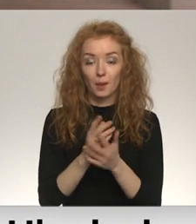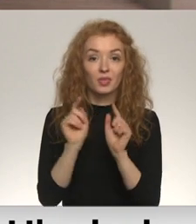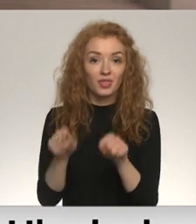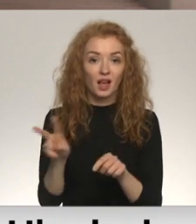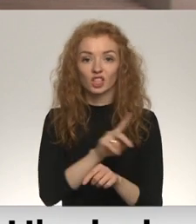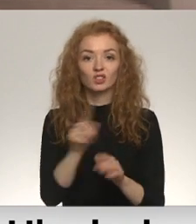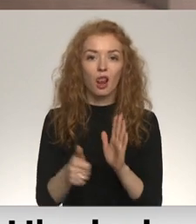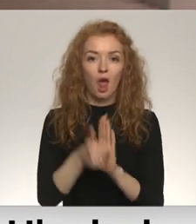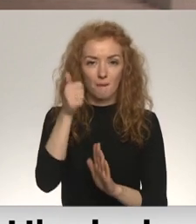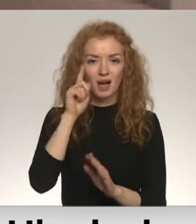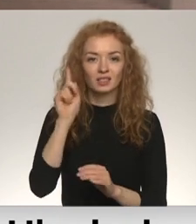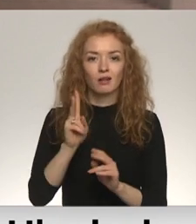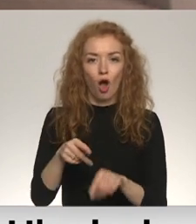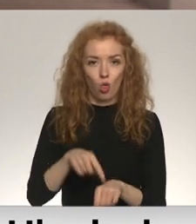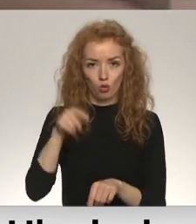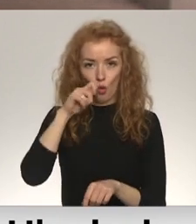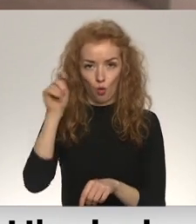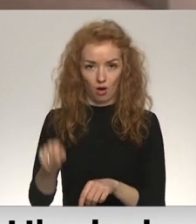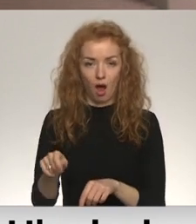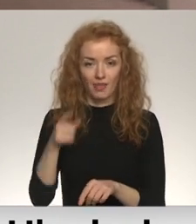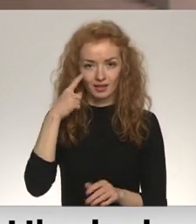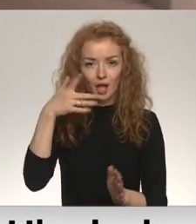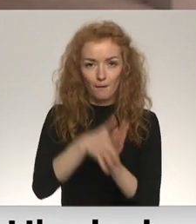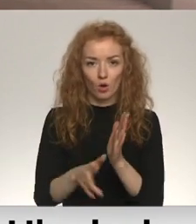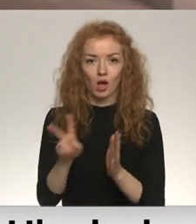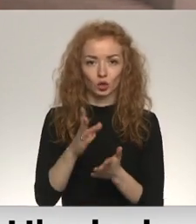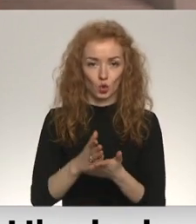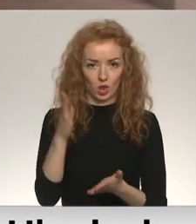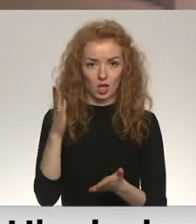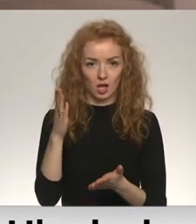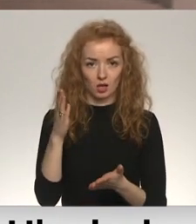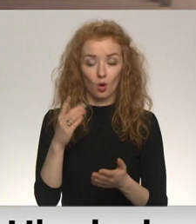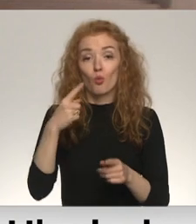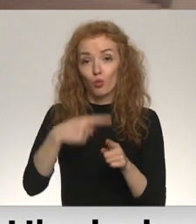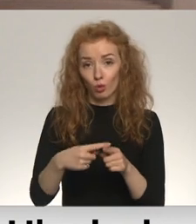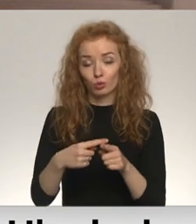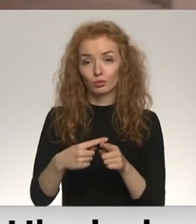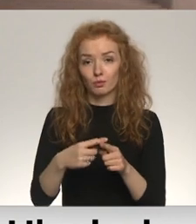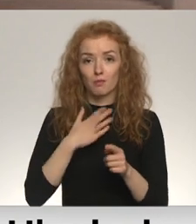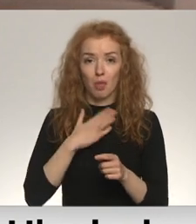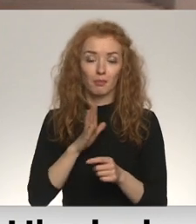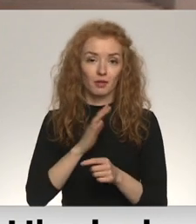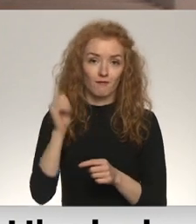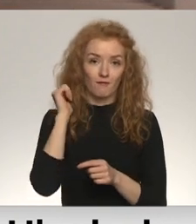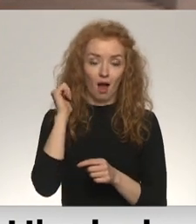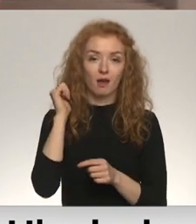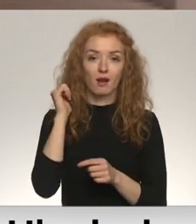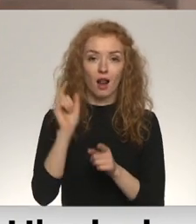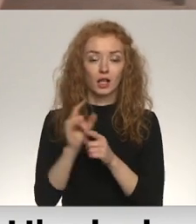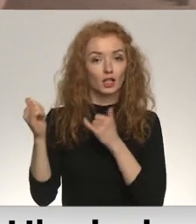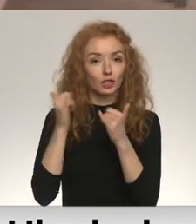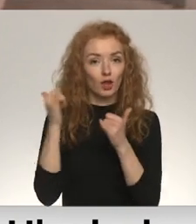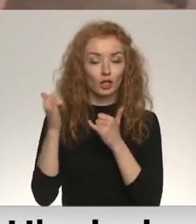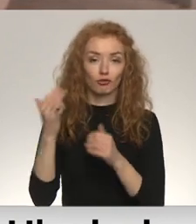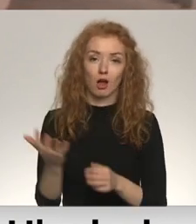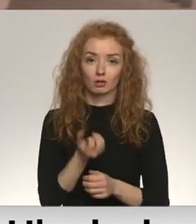vislabāk zina Ukrainas situāciju un saprot to, kas ir noticis. Un vēl, protams, man arī ir bijis vakardien burtiski sazvanīšanās